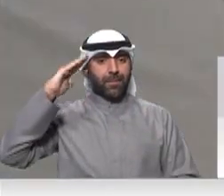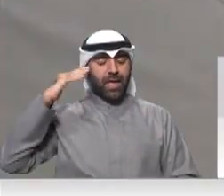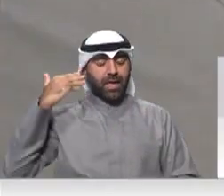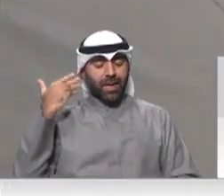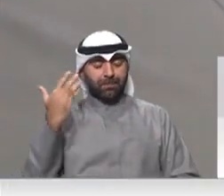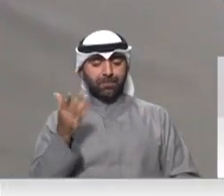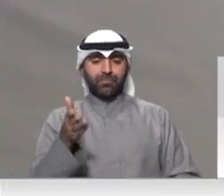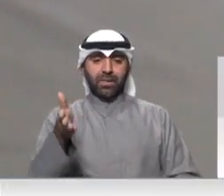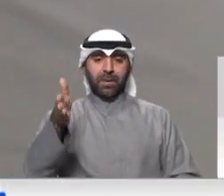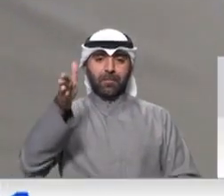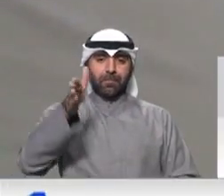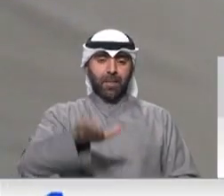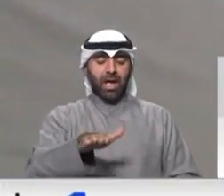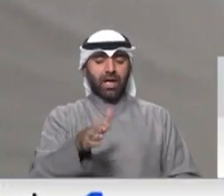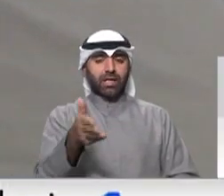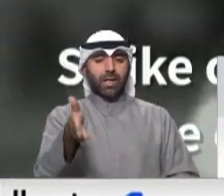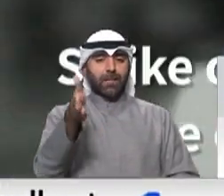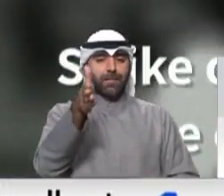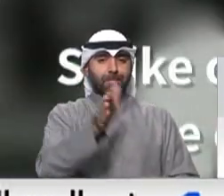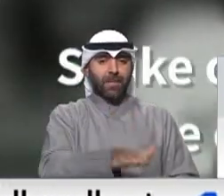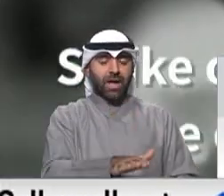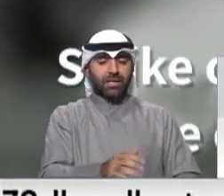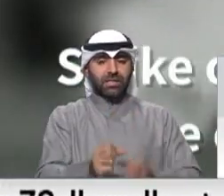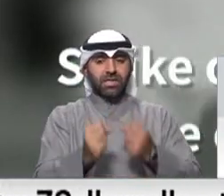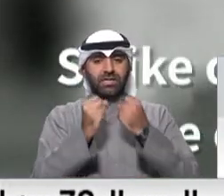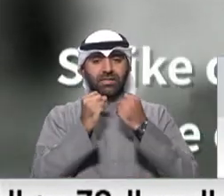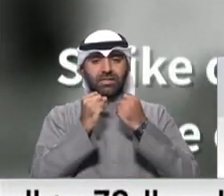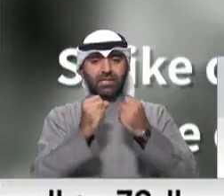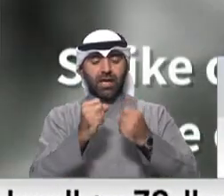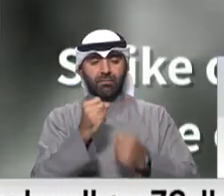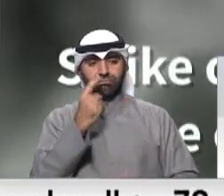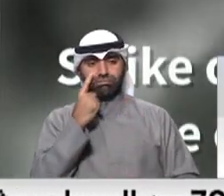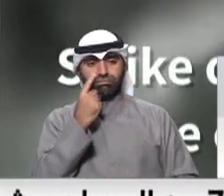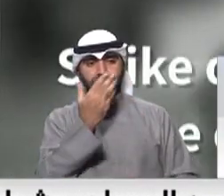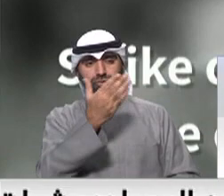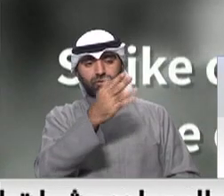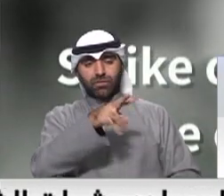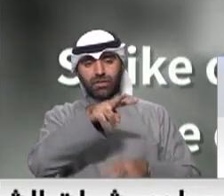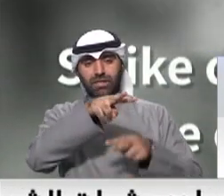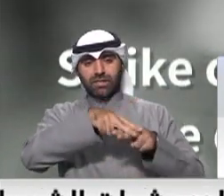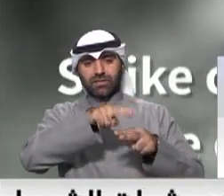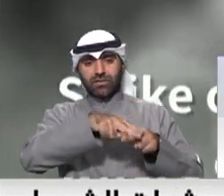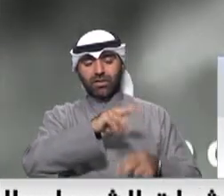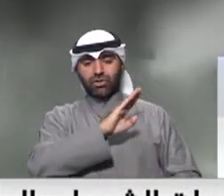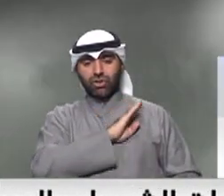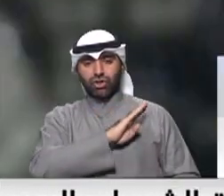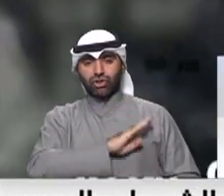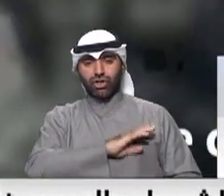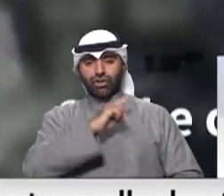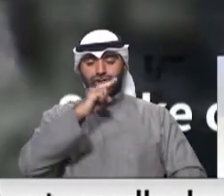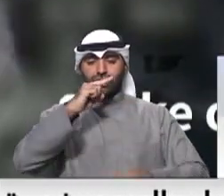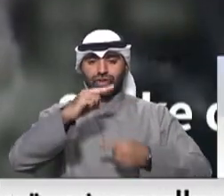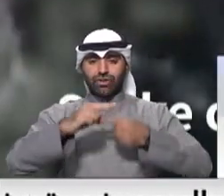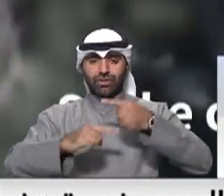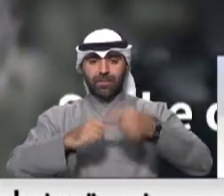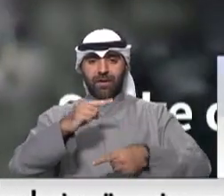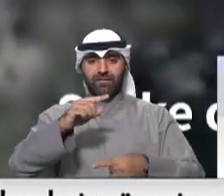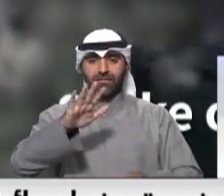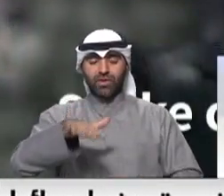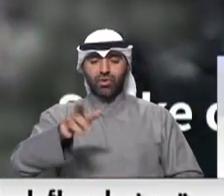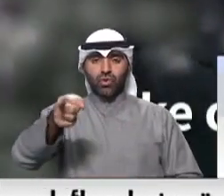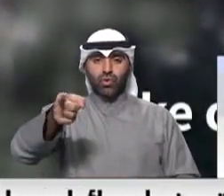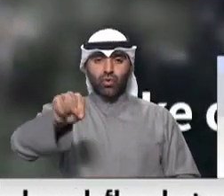الاوضاع الميدانيه عشرات القارات الجويه والقصف المدفعي شنها الاحتلال خلال الساعات الماضيه مستهدفه